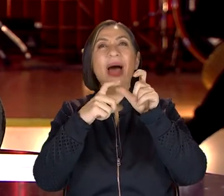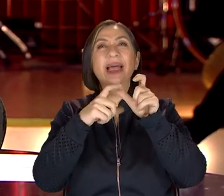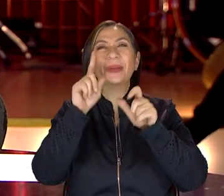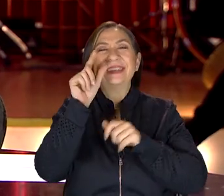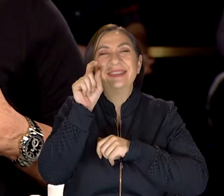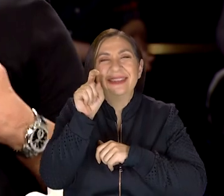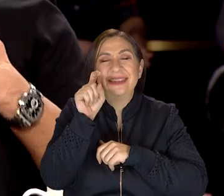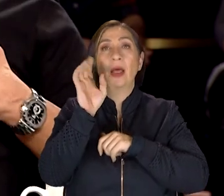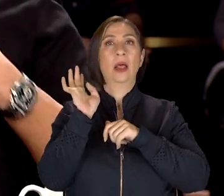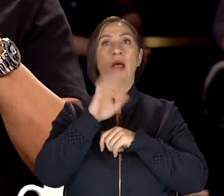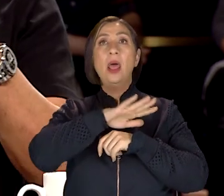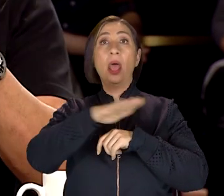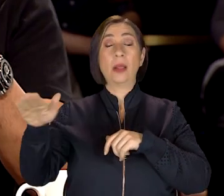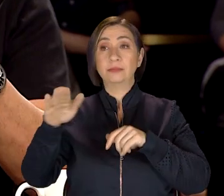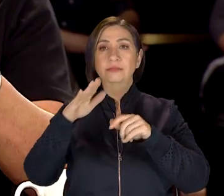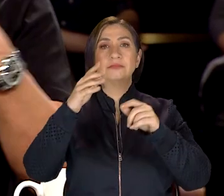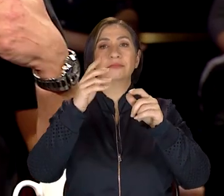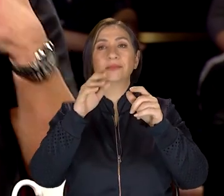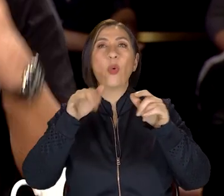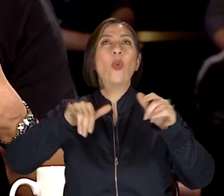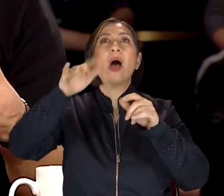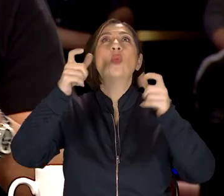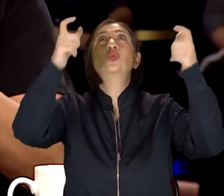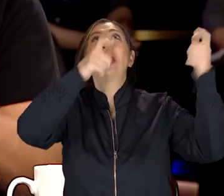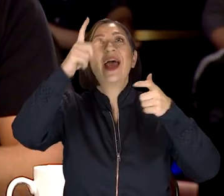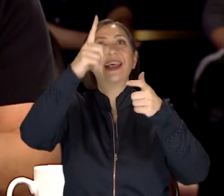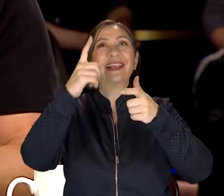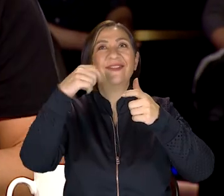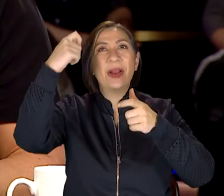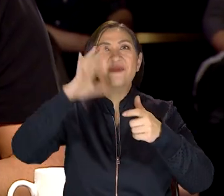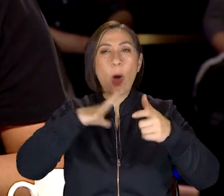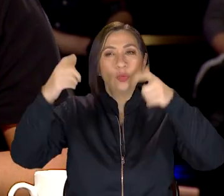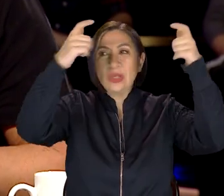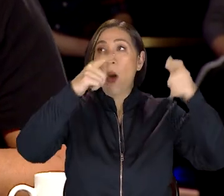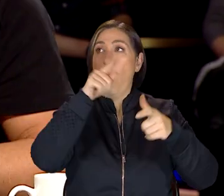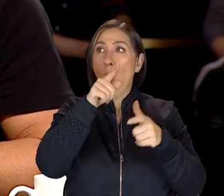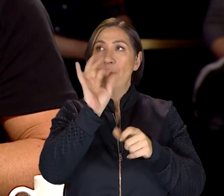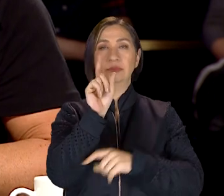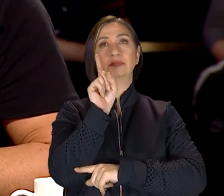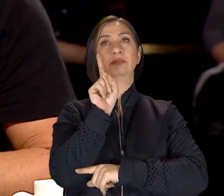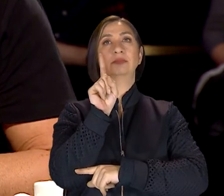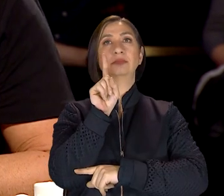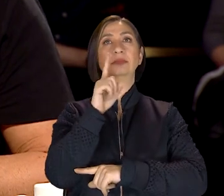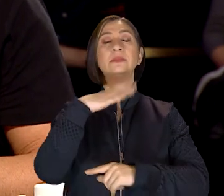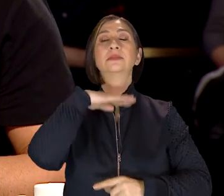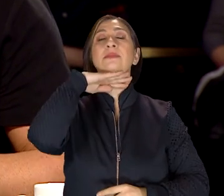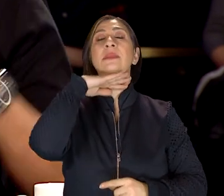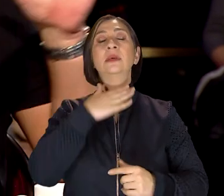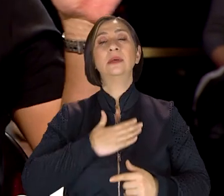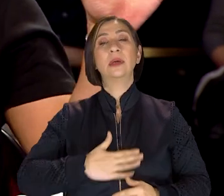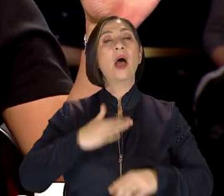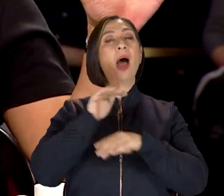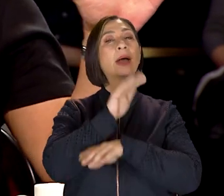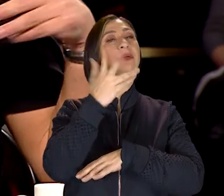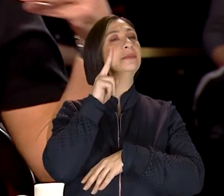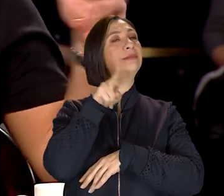durur. Hafif. Evet. Hafif, ama evet, genelde bütün karakterleri dikkat et, böyle dik dururlar. Hmm. O dik durmaların sebebi dik durunca abi hayata